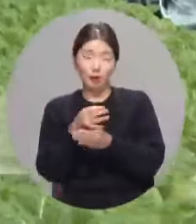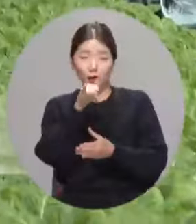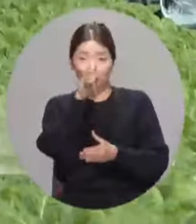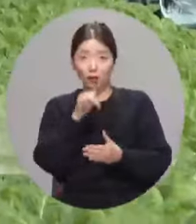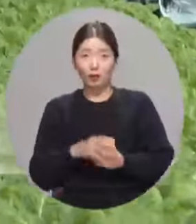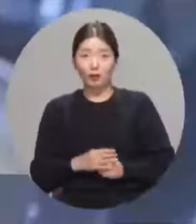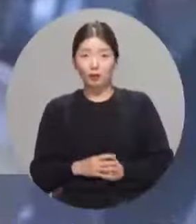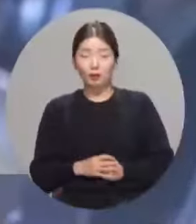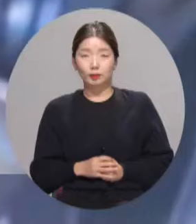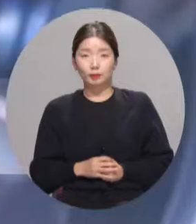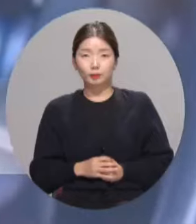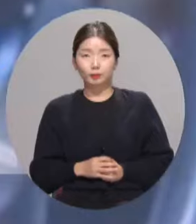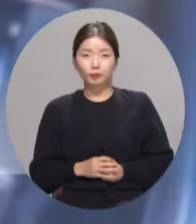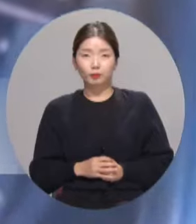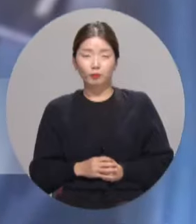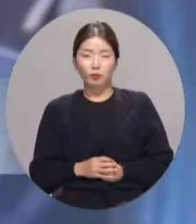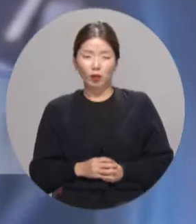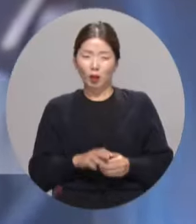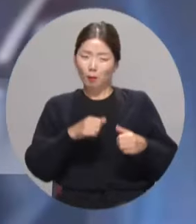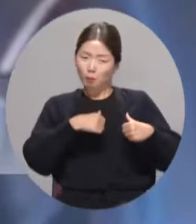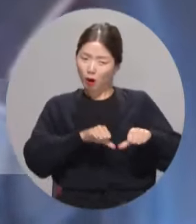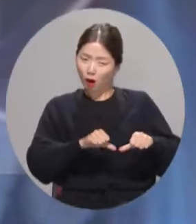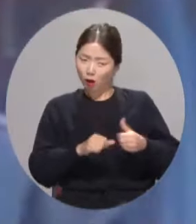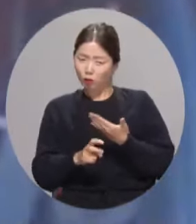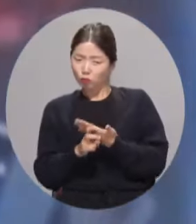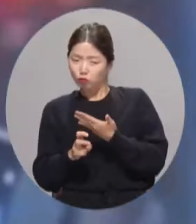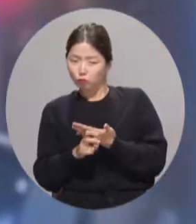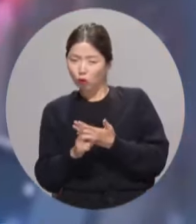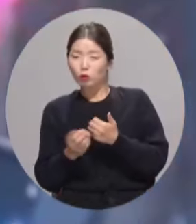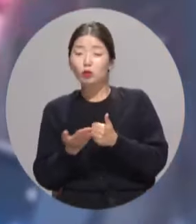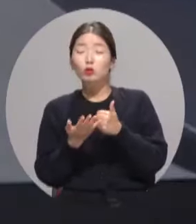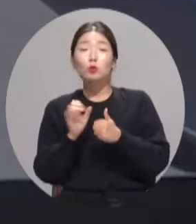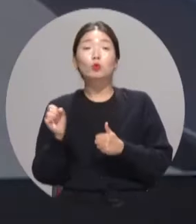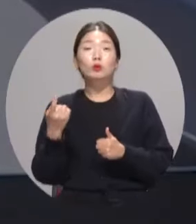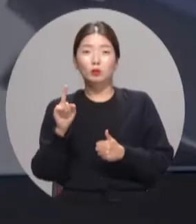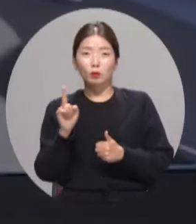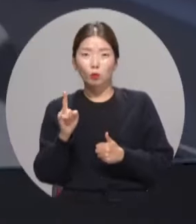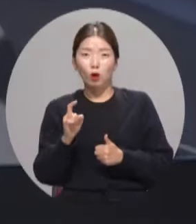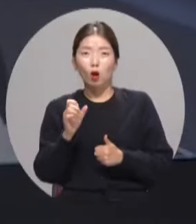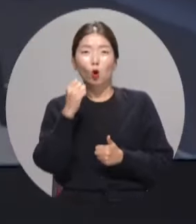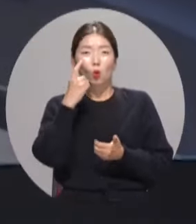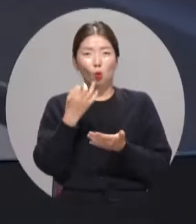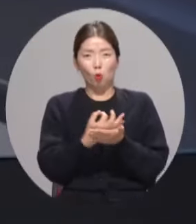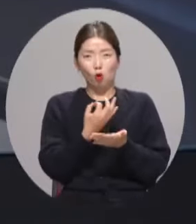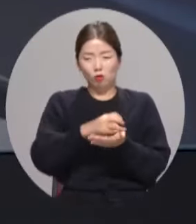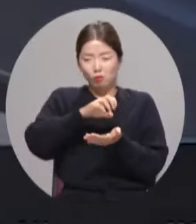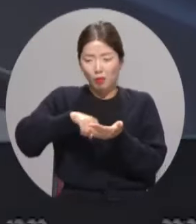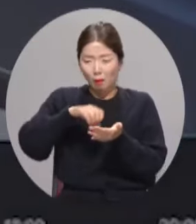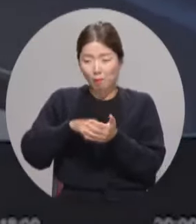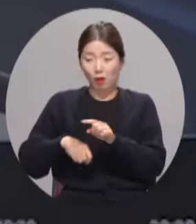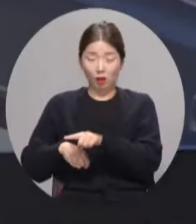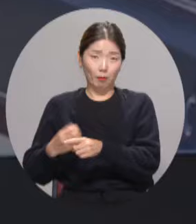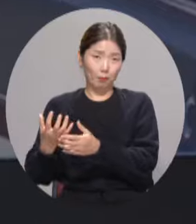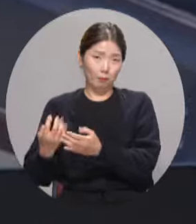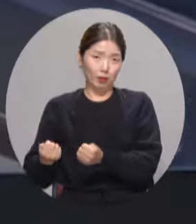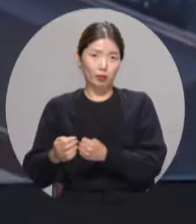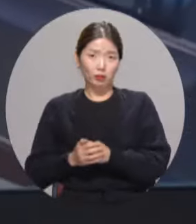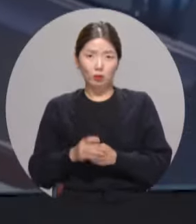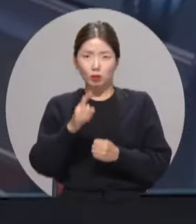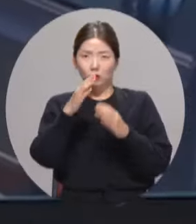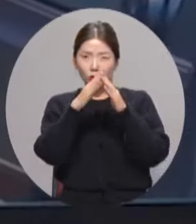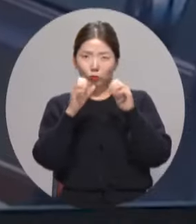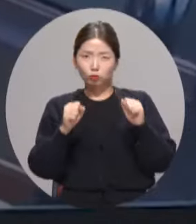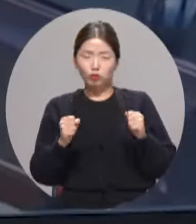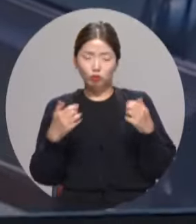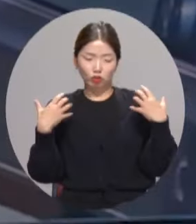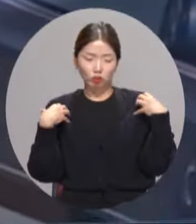문제입니다. 높은 이탈률과 불법 체류를 양산한 원인으로 임금 착취 브로커가 지목되면서